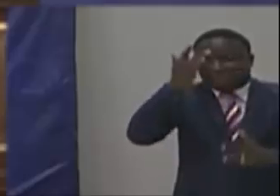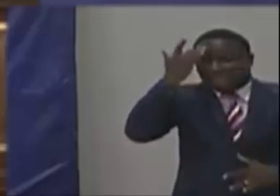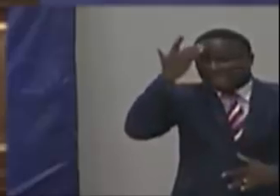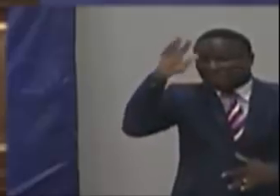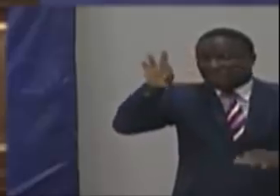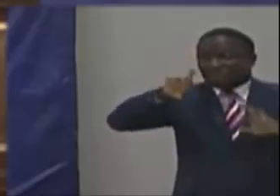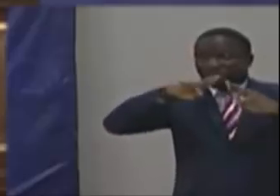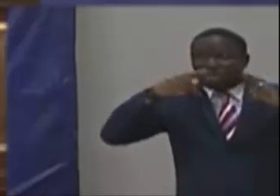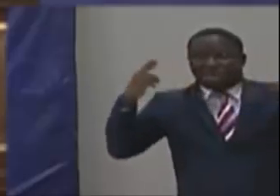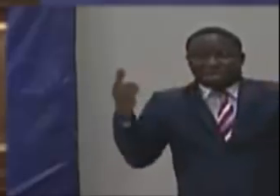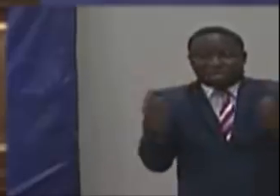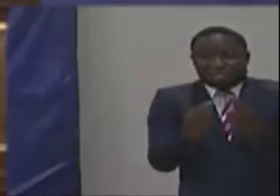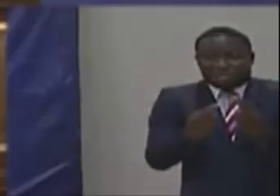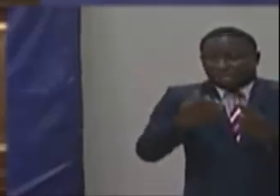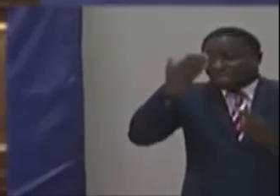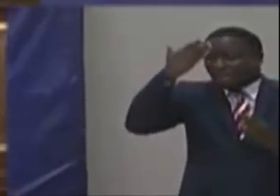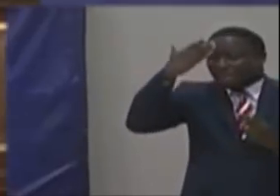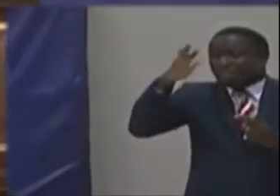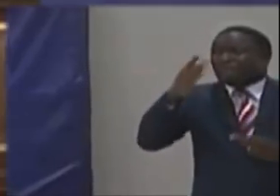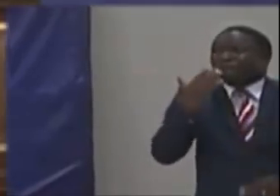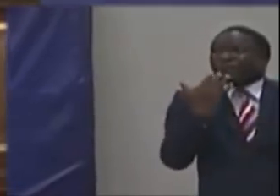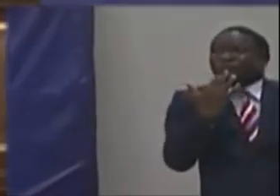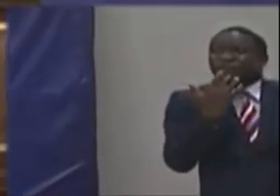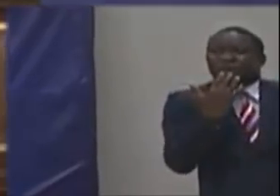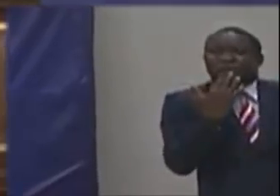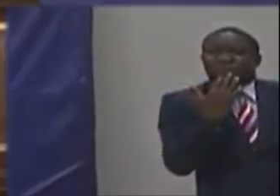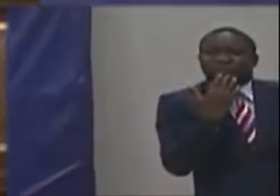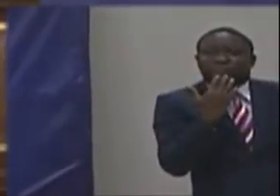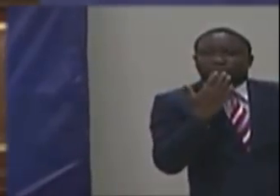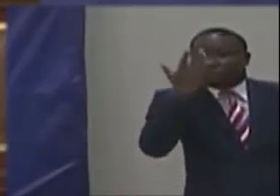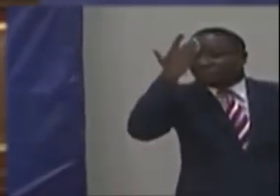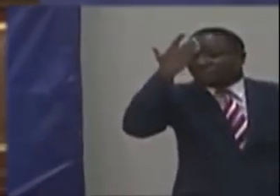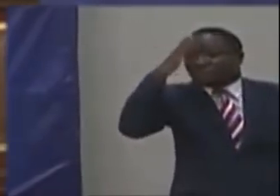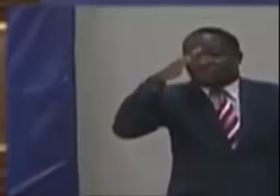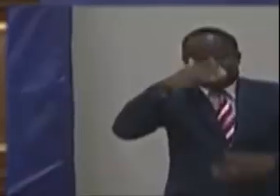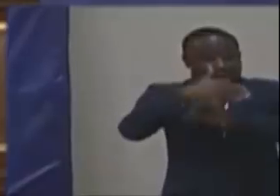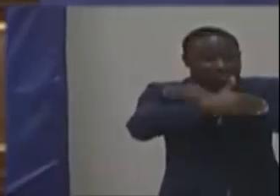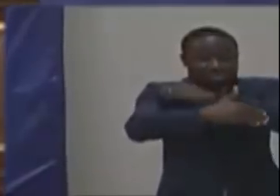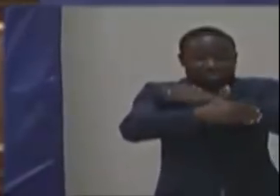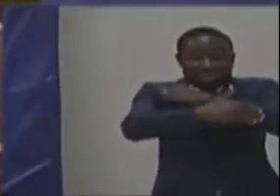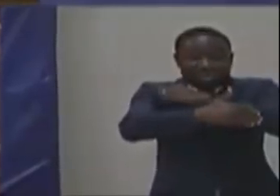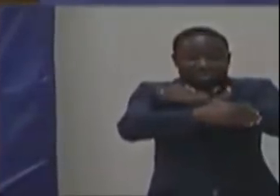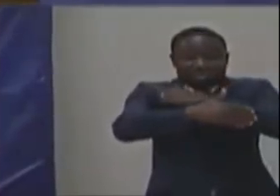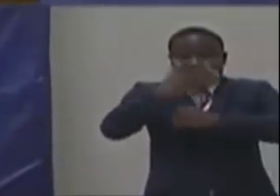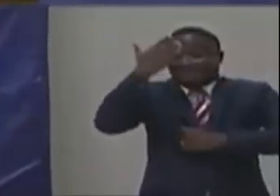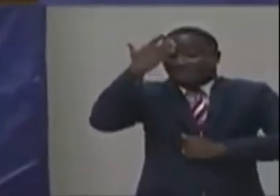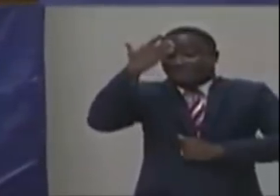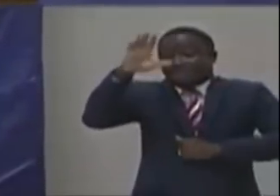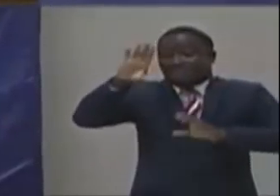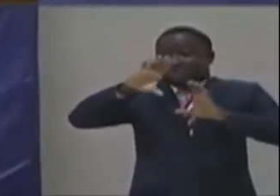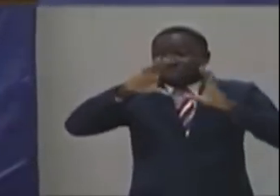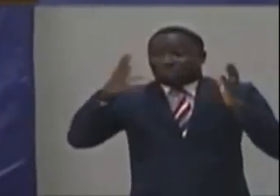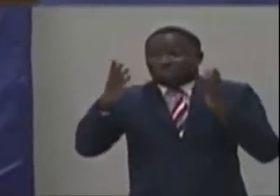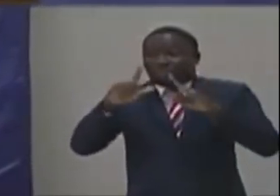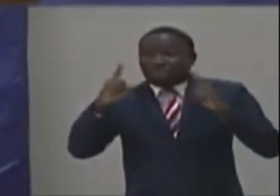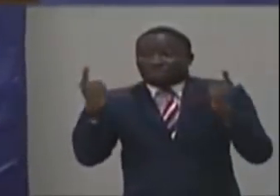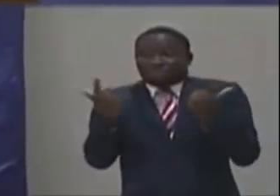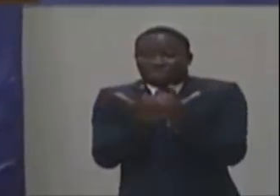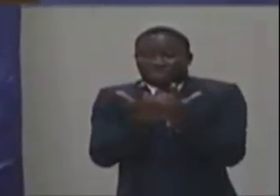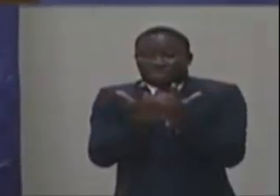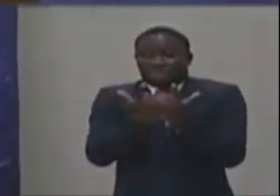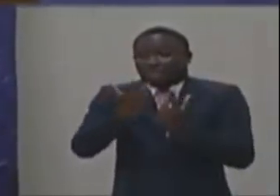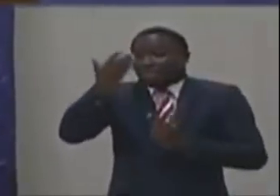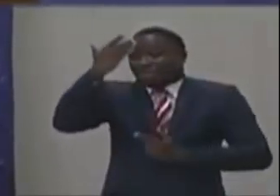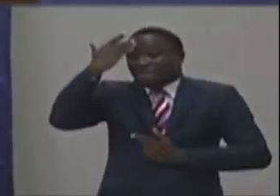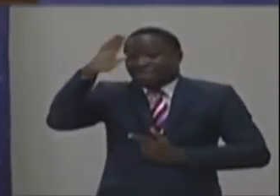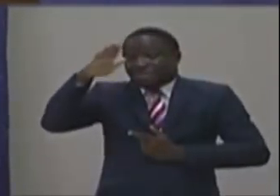race, ni pas qu'on couleur, ni pas qu'on pays, ni pas qu'on classe sociale.